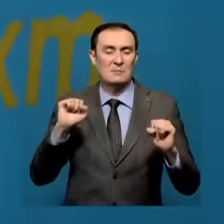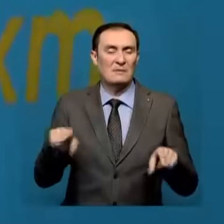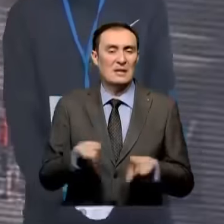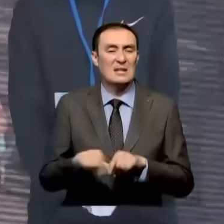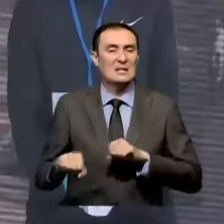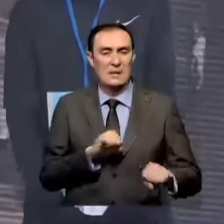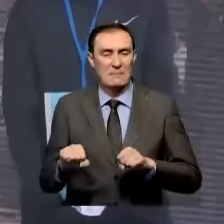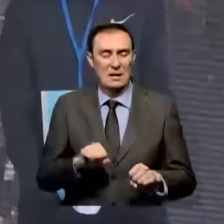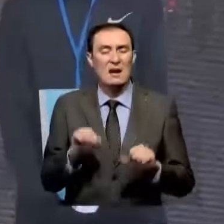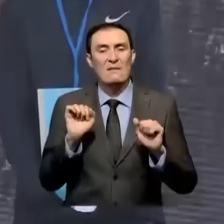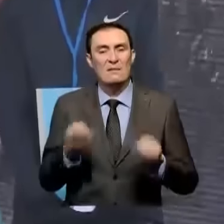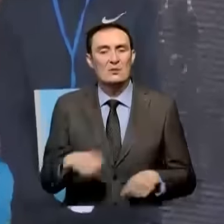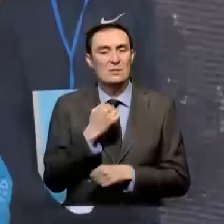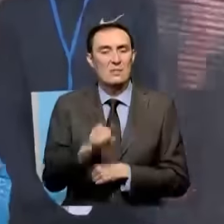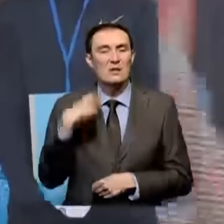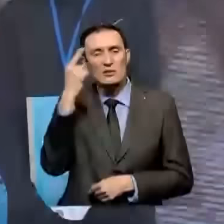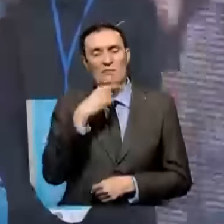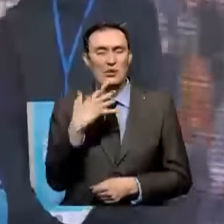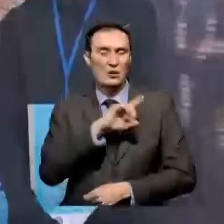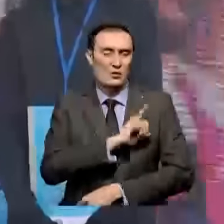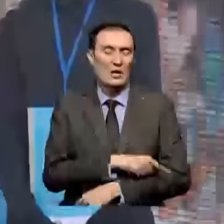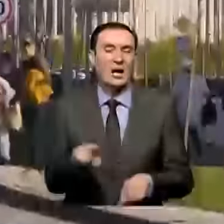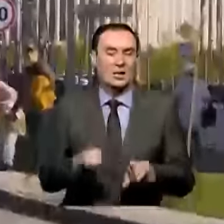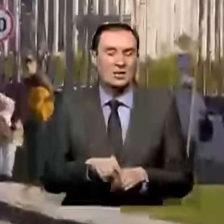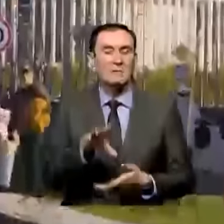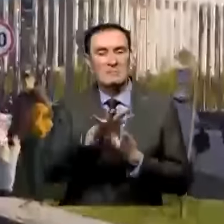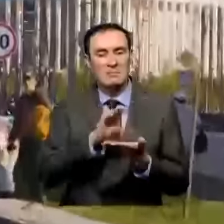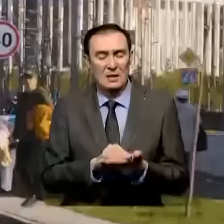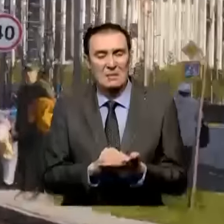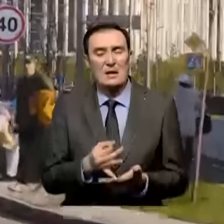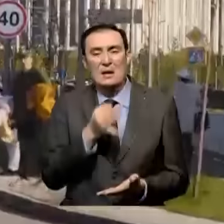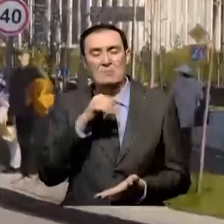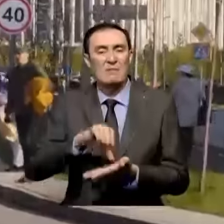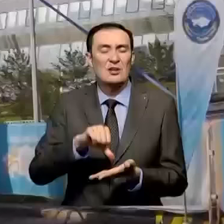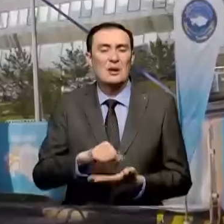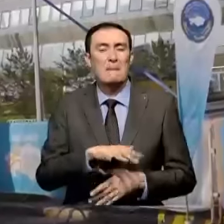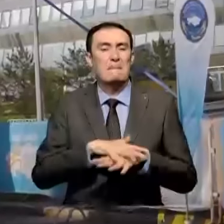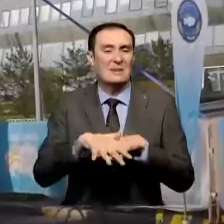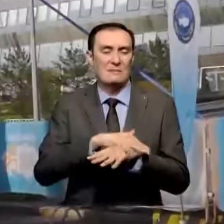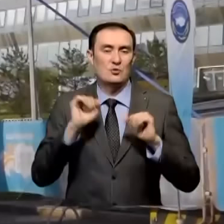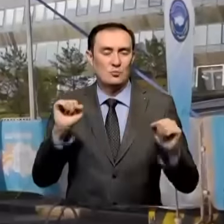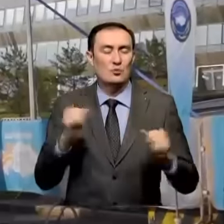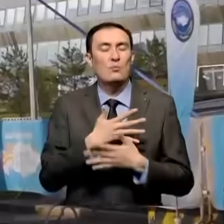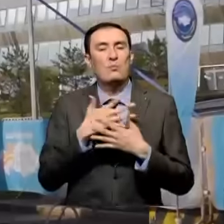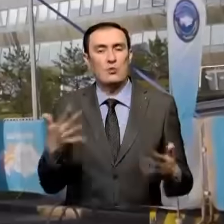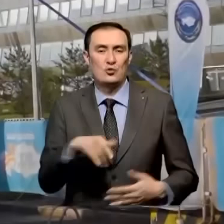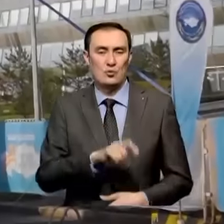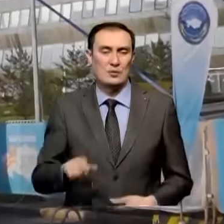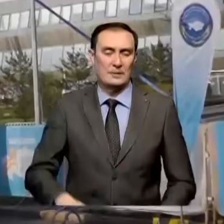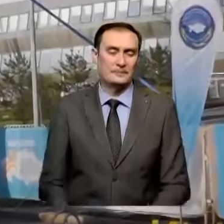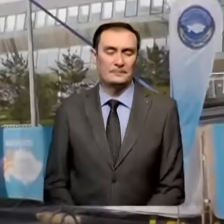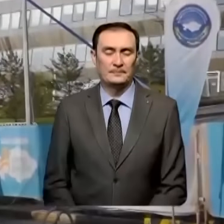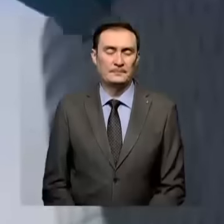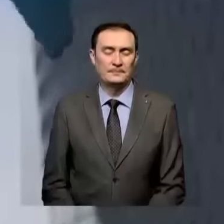подобные забеги – возможность побить личные рекорды, а также своим примером привлечь к массовому спорту как можно больше людей.